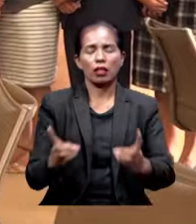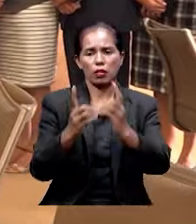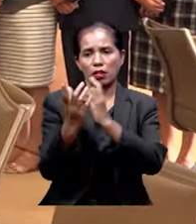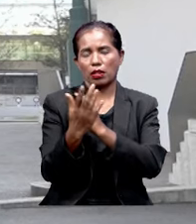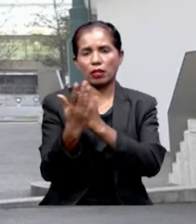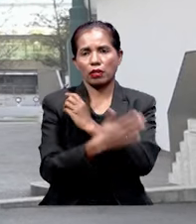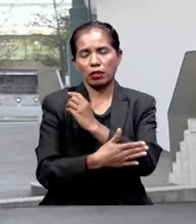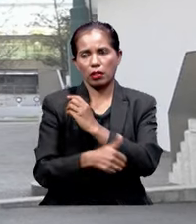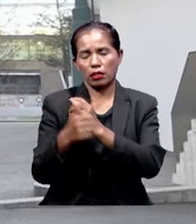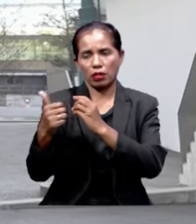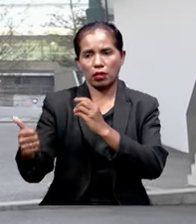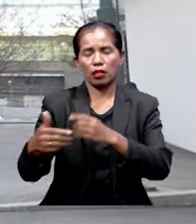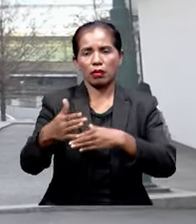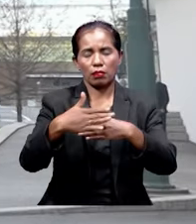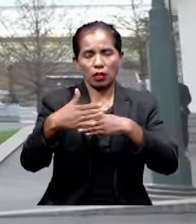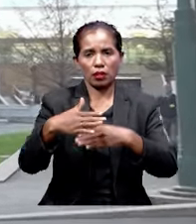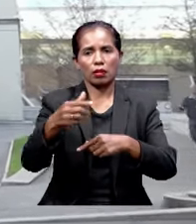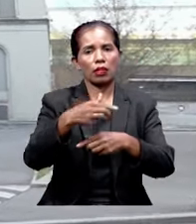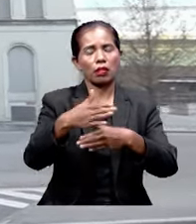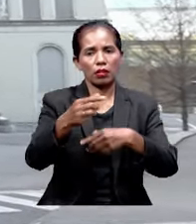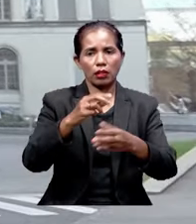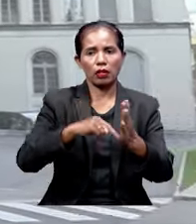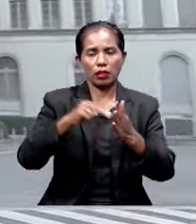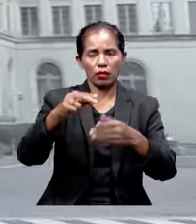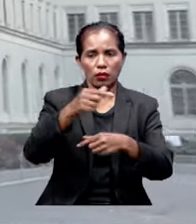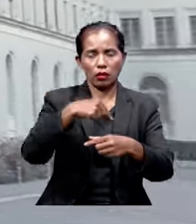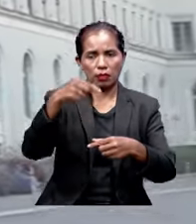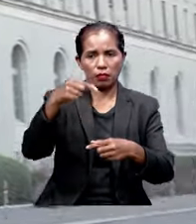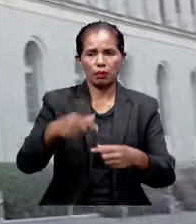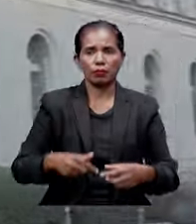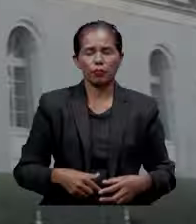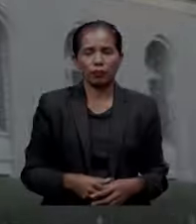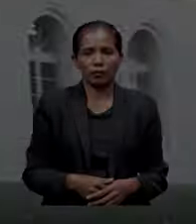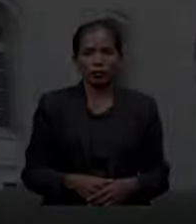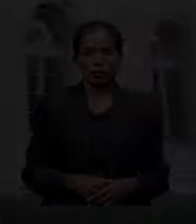sira ia nivel global ka basic nivel global. Bem-vinda Simenes, GMN.